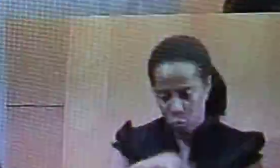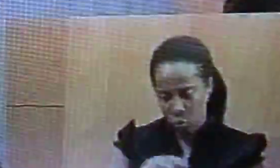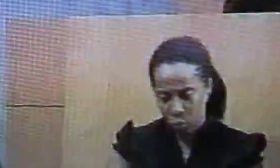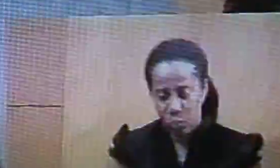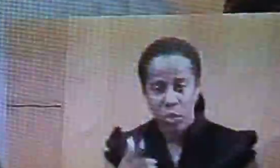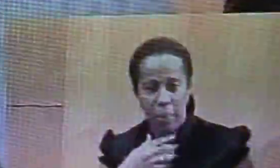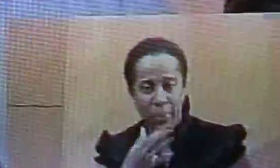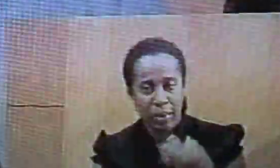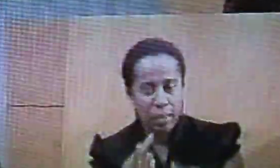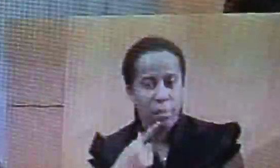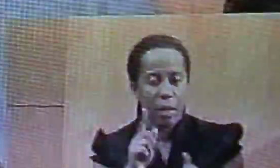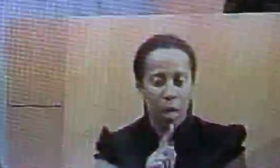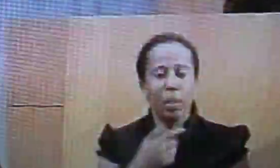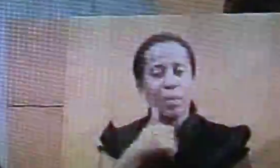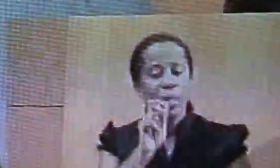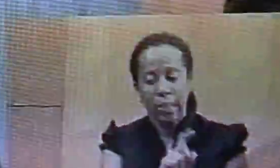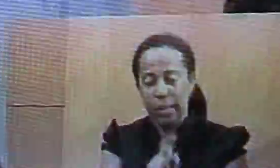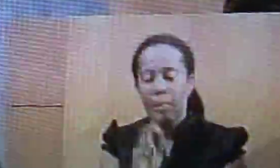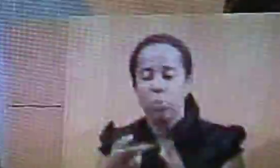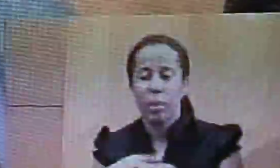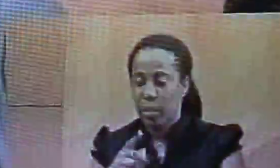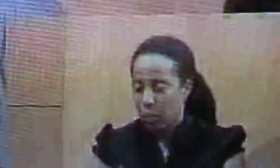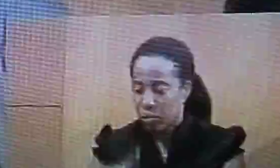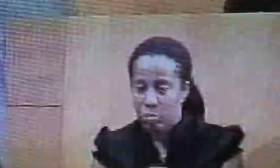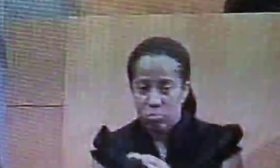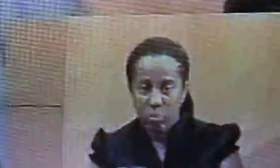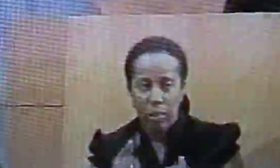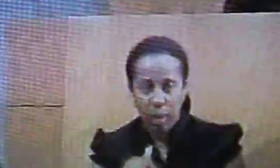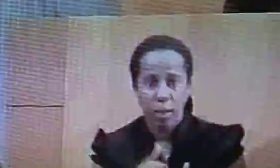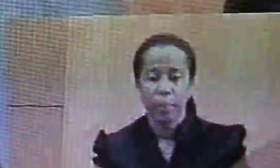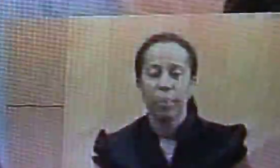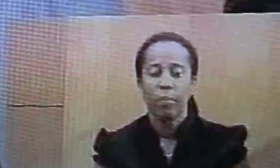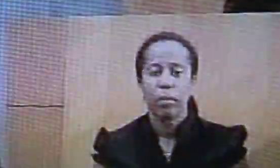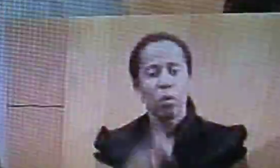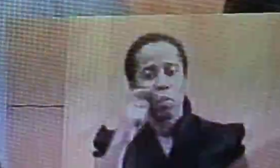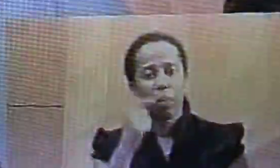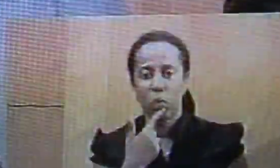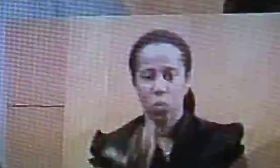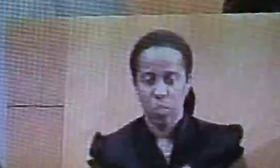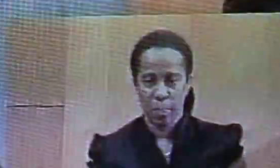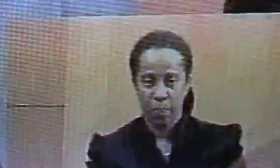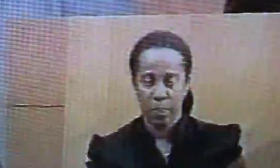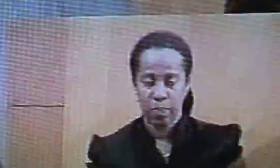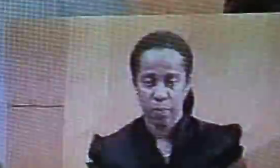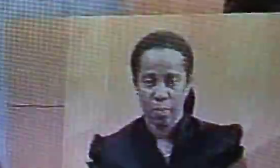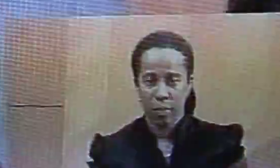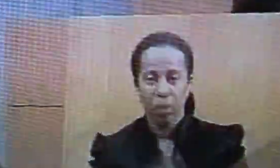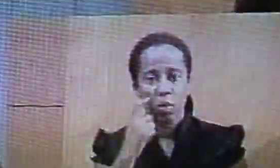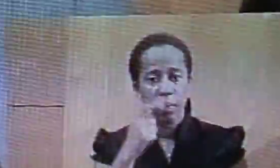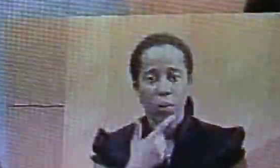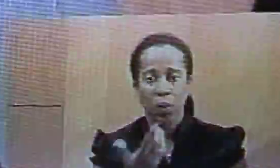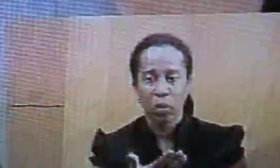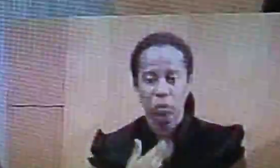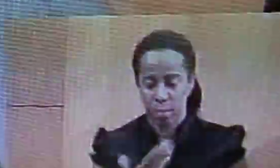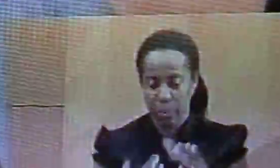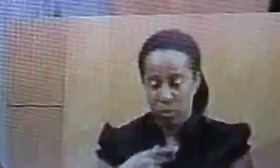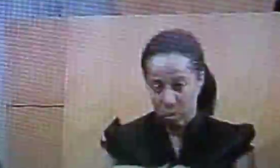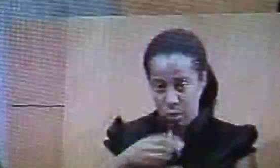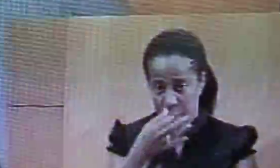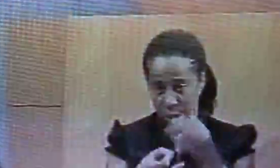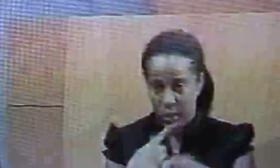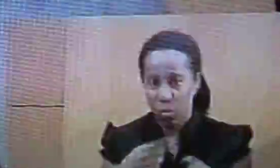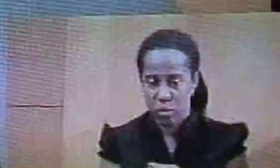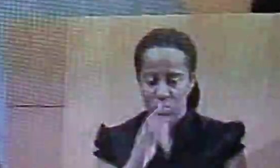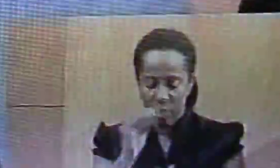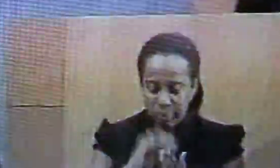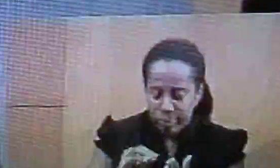vous dites bon, s'il y a une critique, il y a peut-être matière. Et qu'est-ce que j'ai constaté? Je constate d'abord ce que vous dites. Vous ne